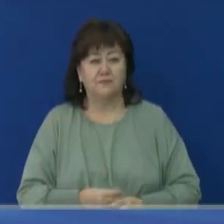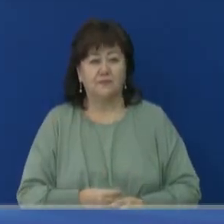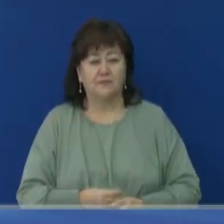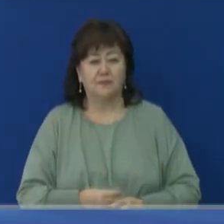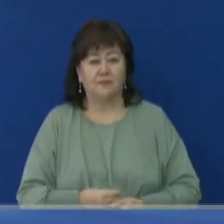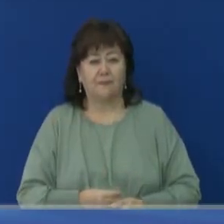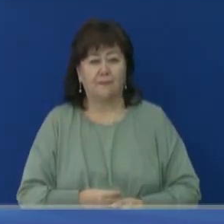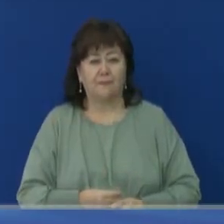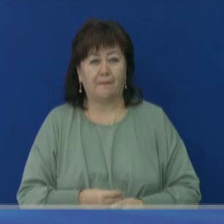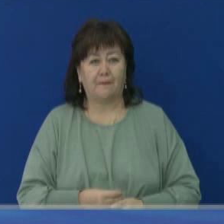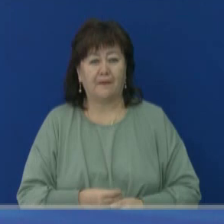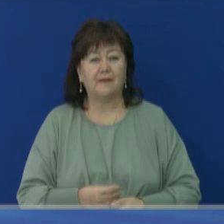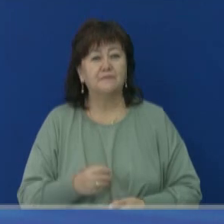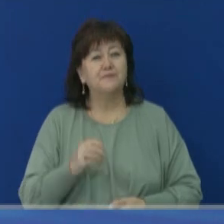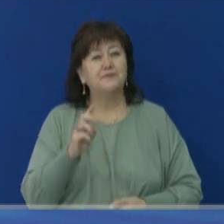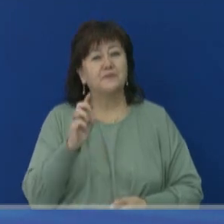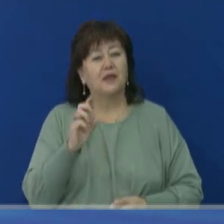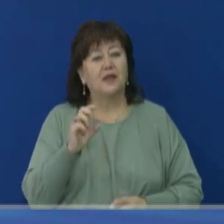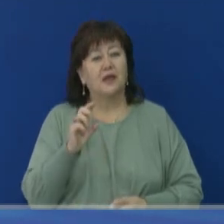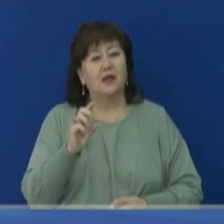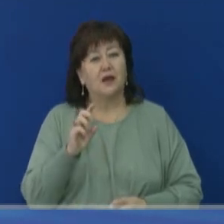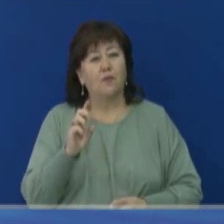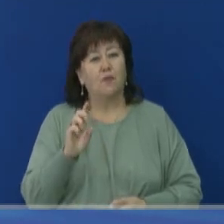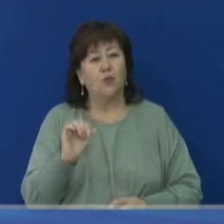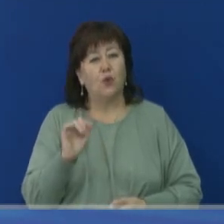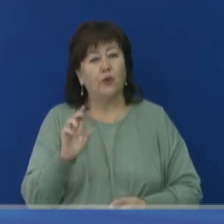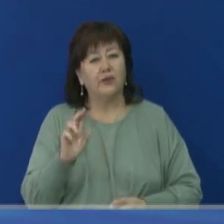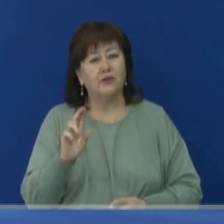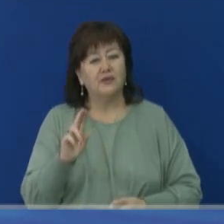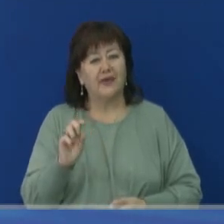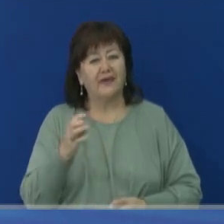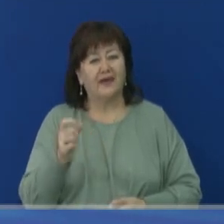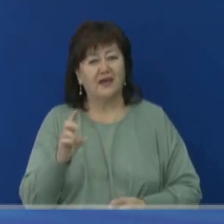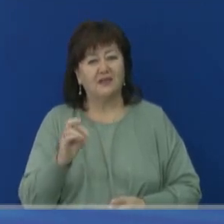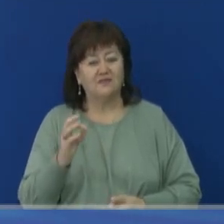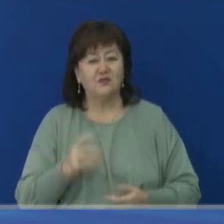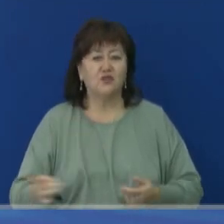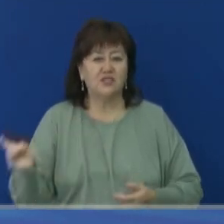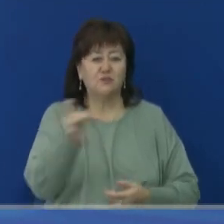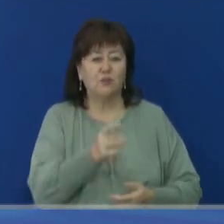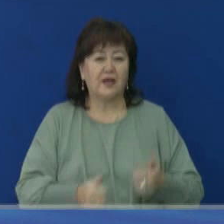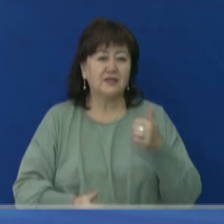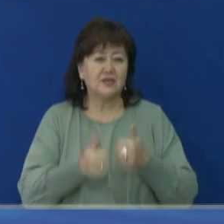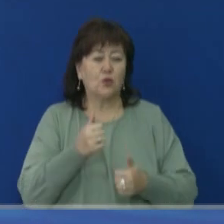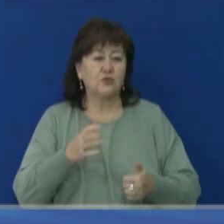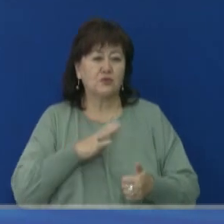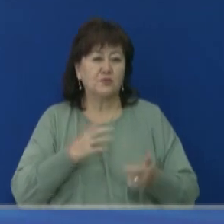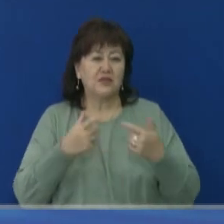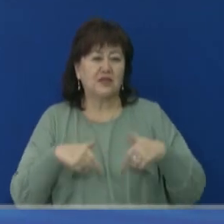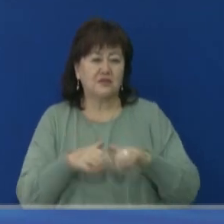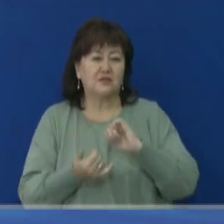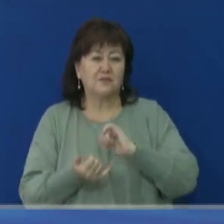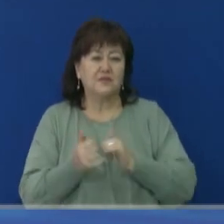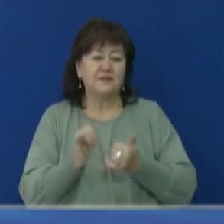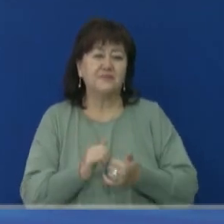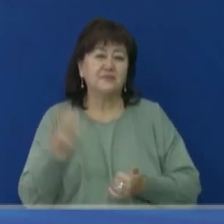Мұзтаудың мұзбалағы Оралхан Бөкейдің туған күніне орай Өскеменде алғаш рет ауыл хикаялары атты республикалық байқау өтті. Оған Астана